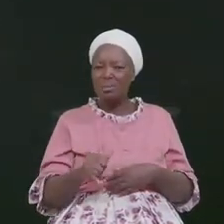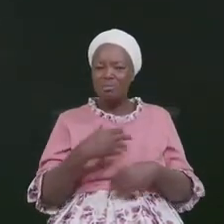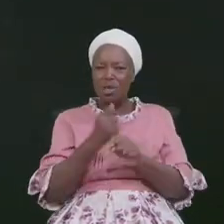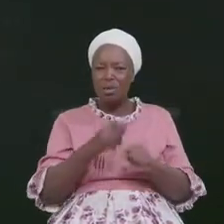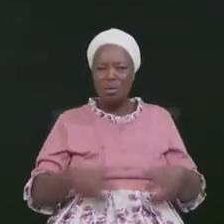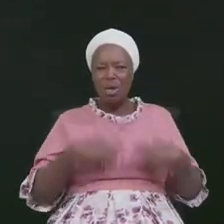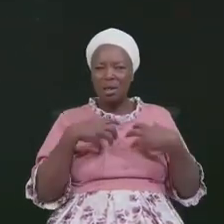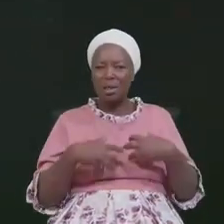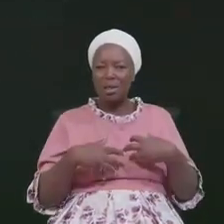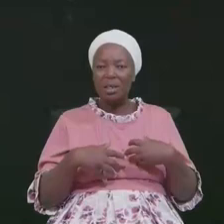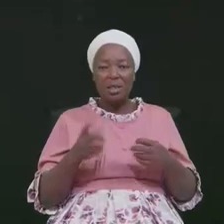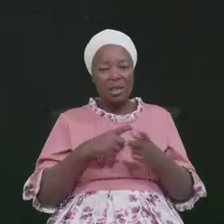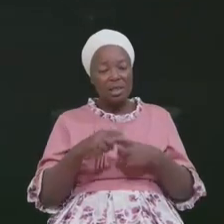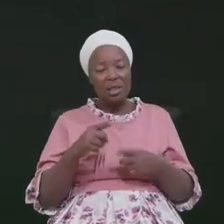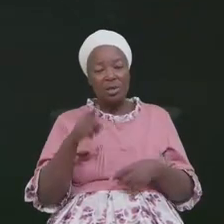Vous êtes mort.